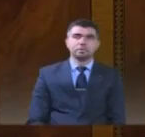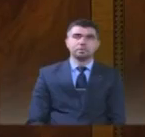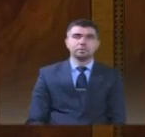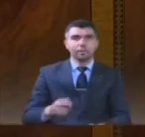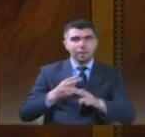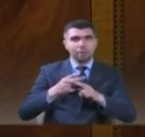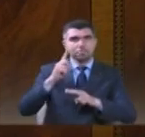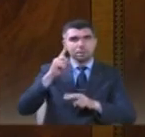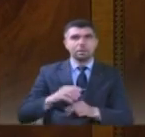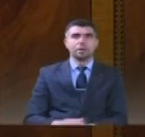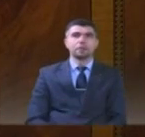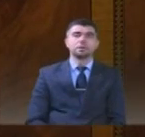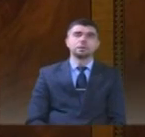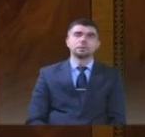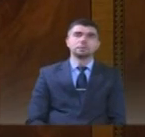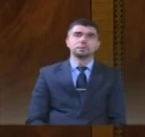بسم الله الرحمن الرحيم.